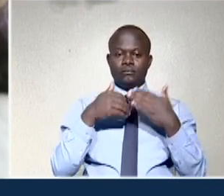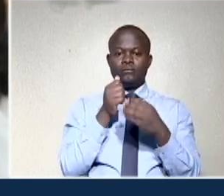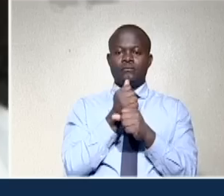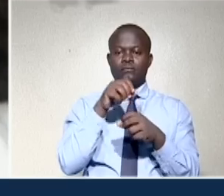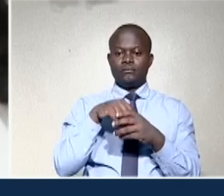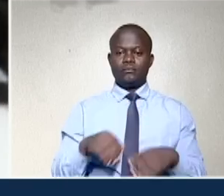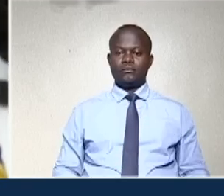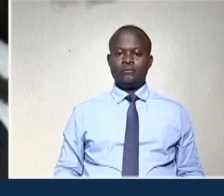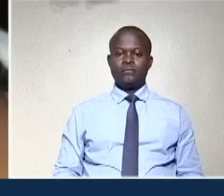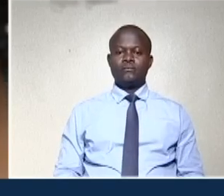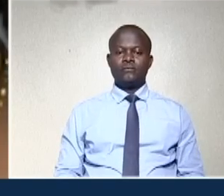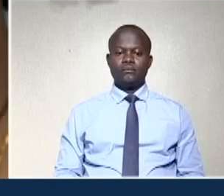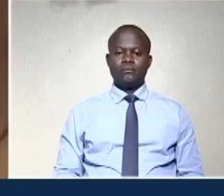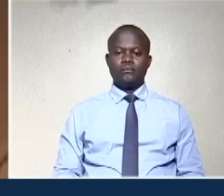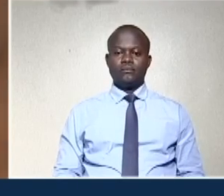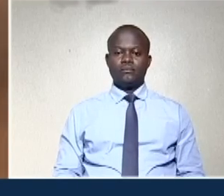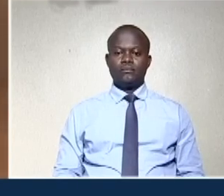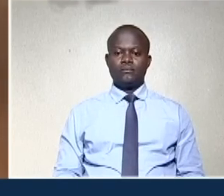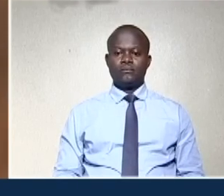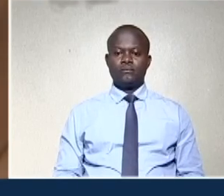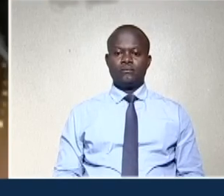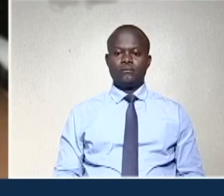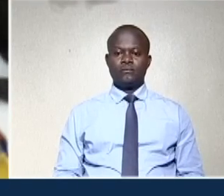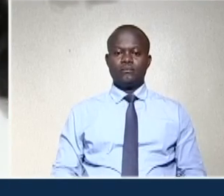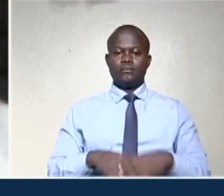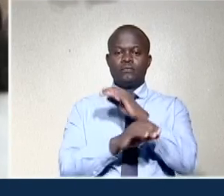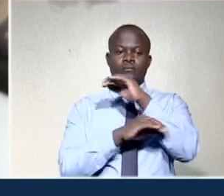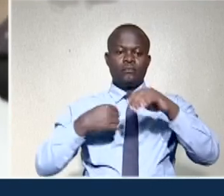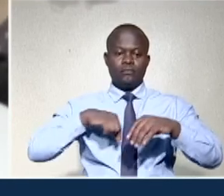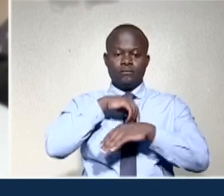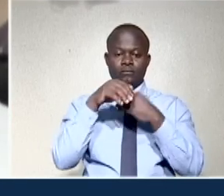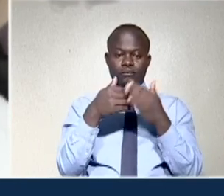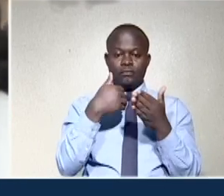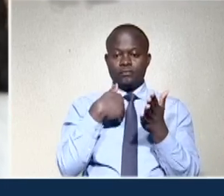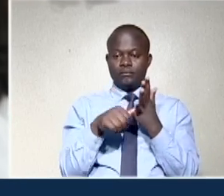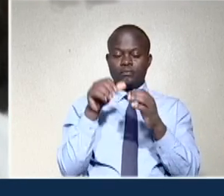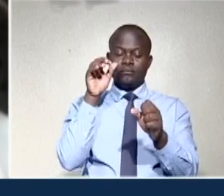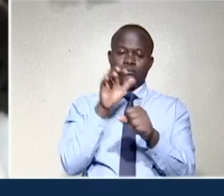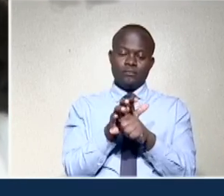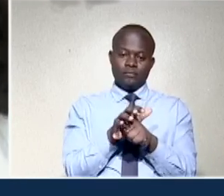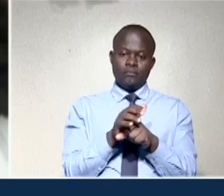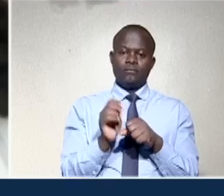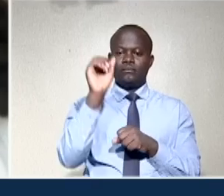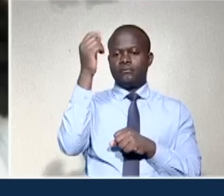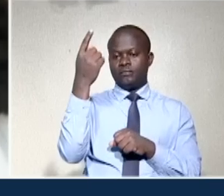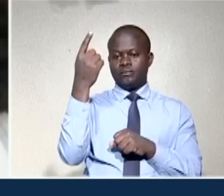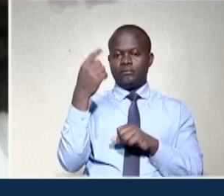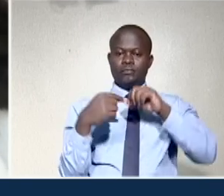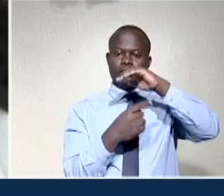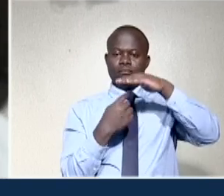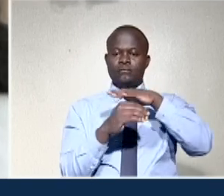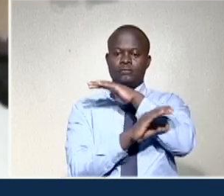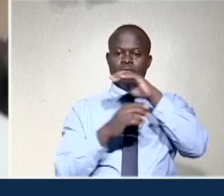are so many challenges in our country because mu gihugu cyacu dufite ibibazo byinshi icyambere ni imiterere